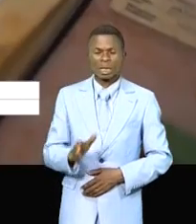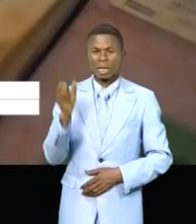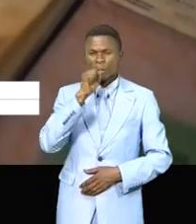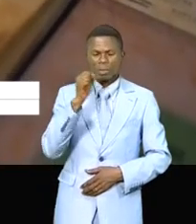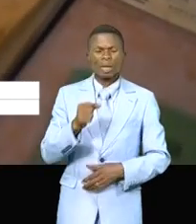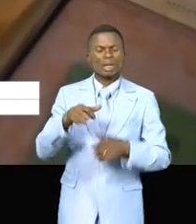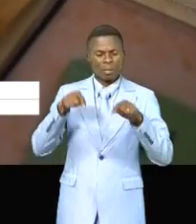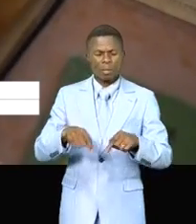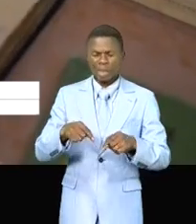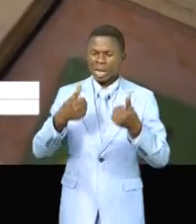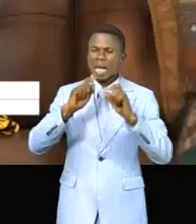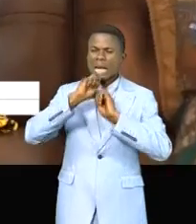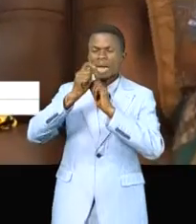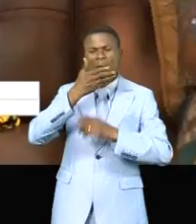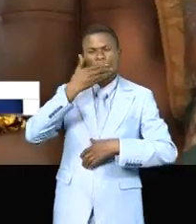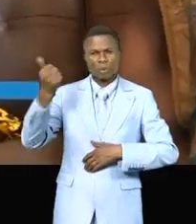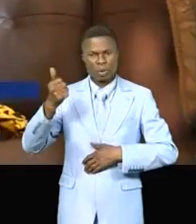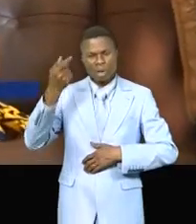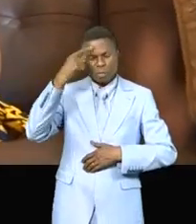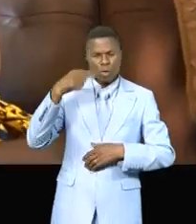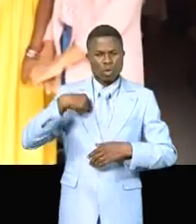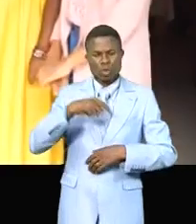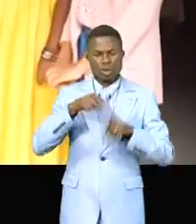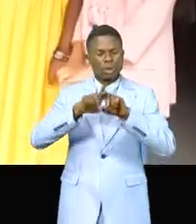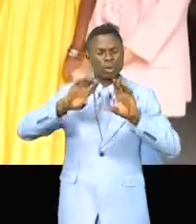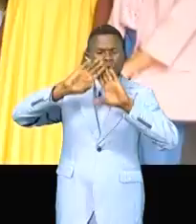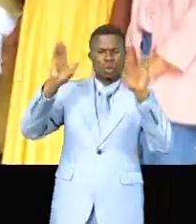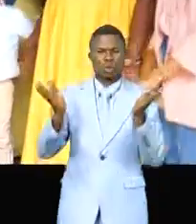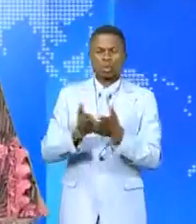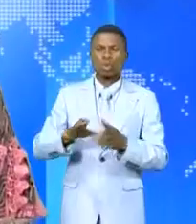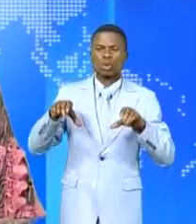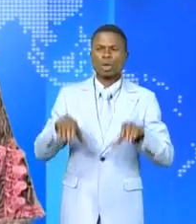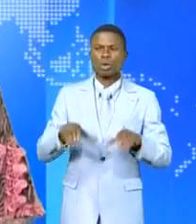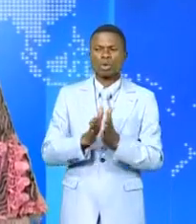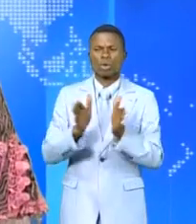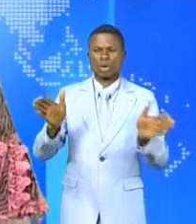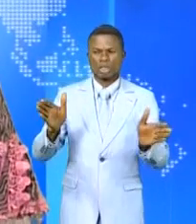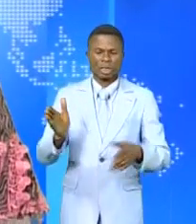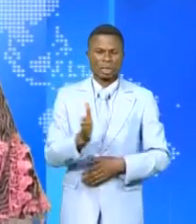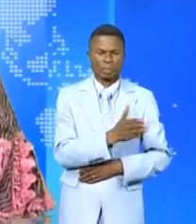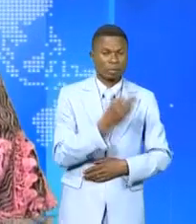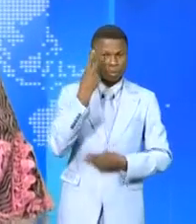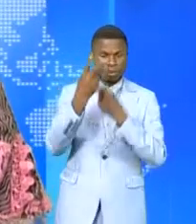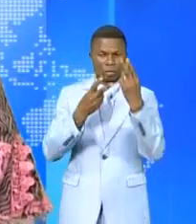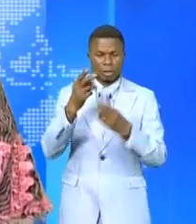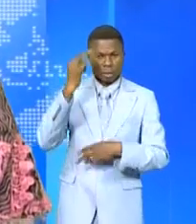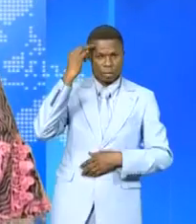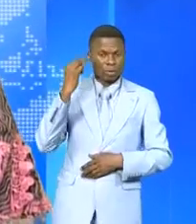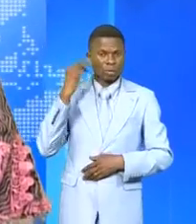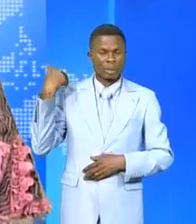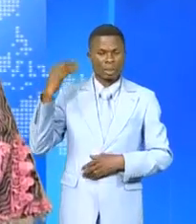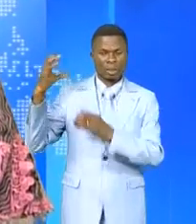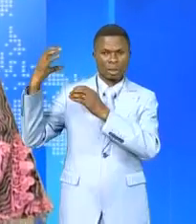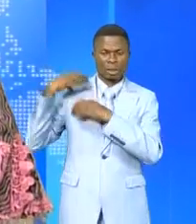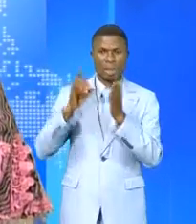demeure un bel héritage, aussi bien pour les siens que pour toute la nation congolaise. Cette visite du ministre d'État en charge